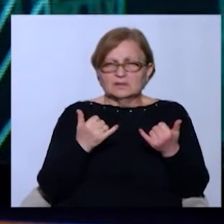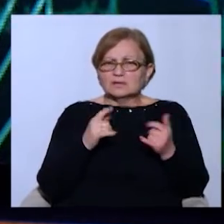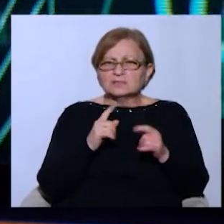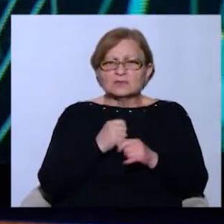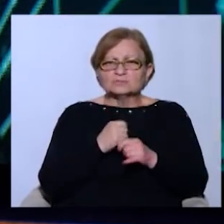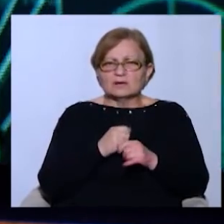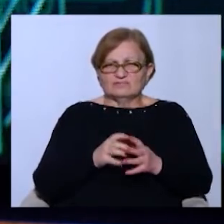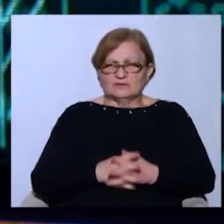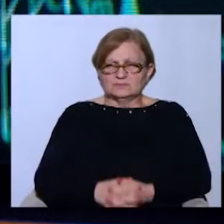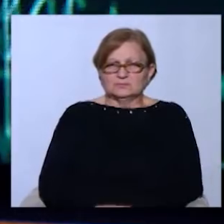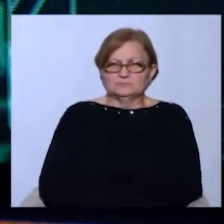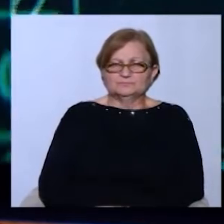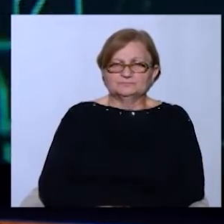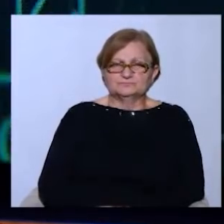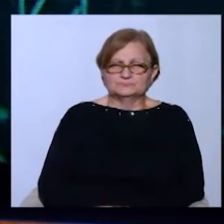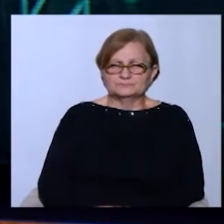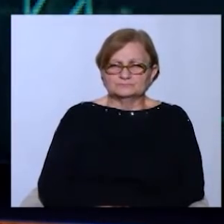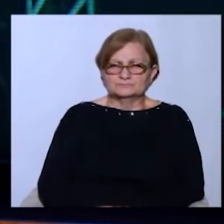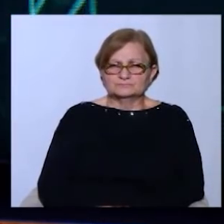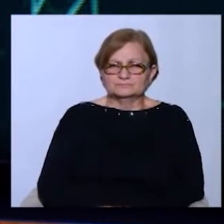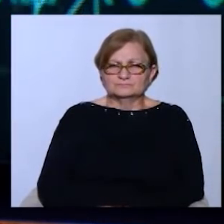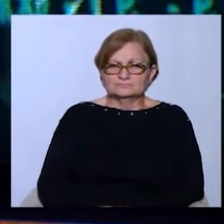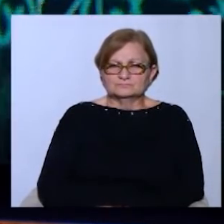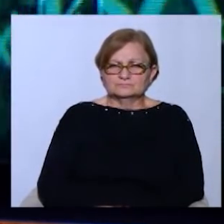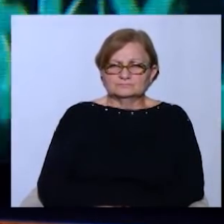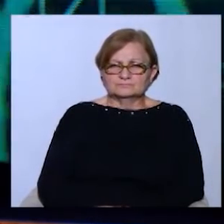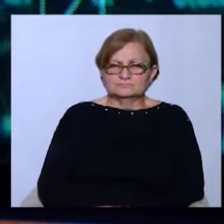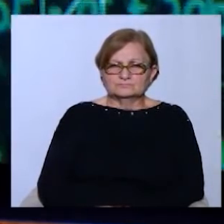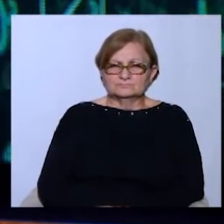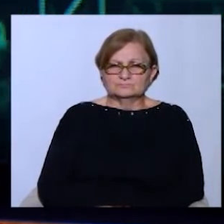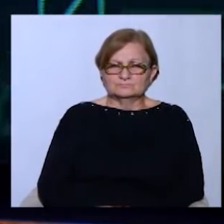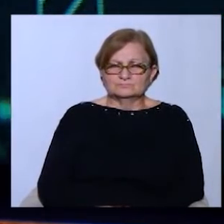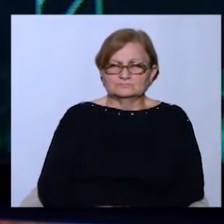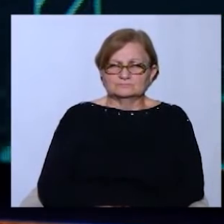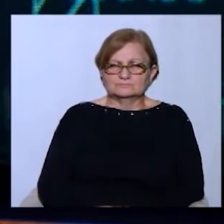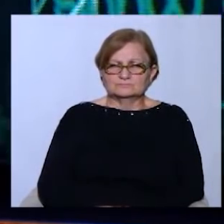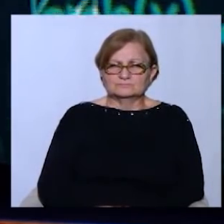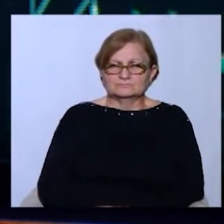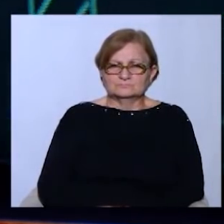გავაკეთო. ესე იგი, ჩვენ გვქონდა აი ეს